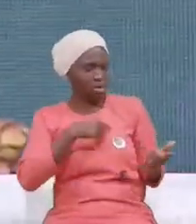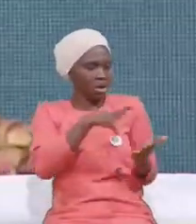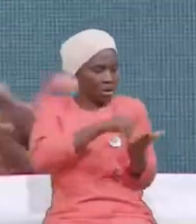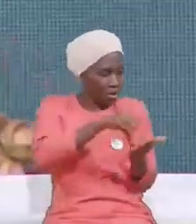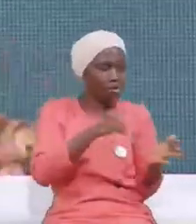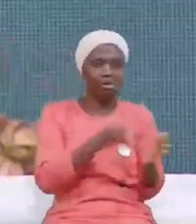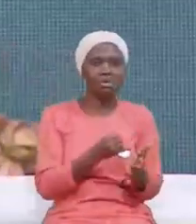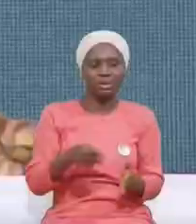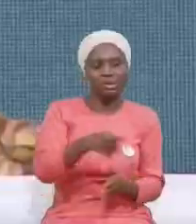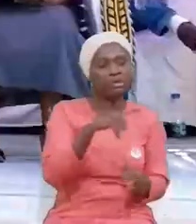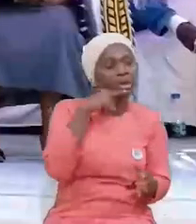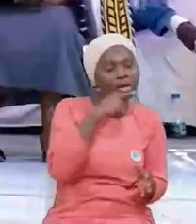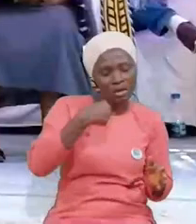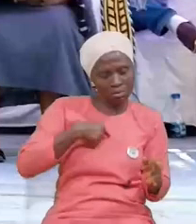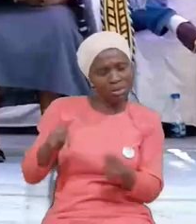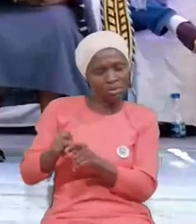Ils mentent, je mens.